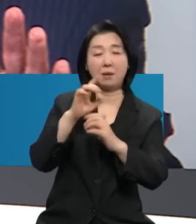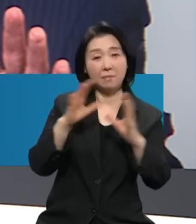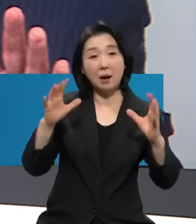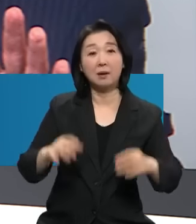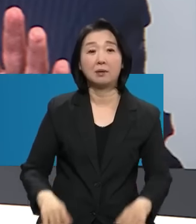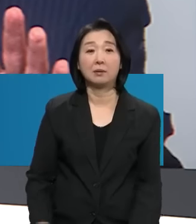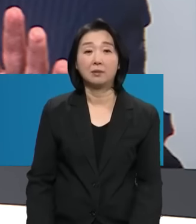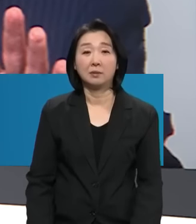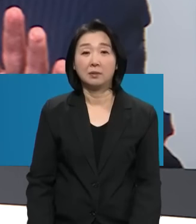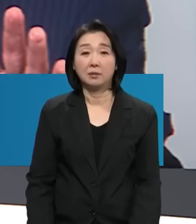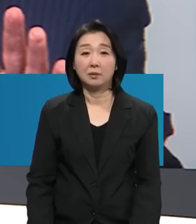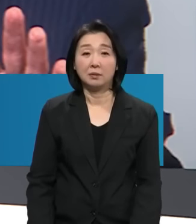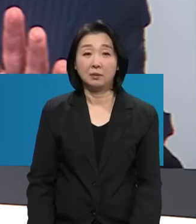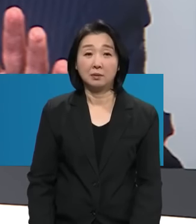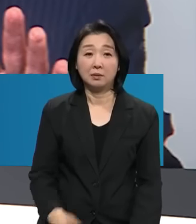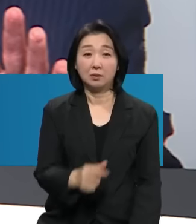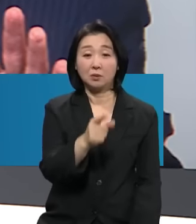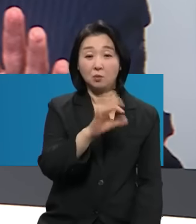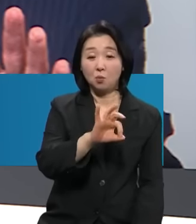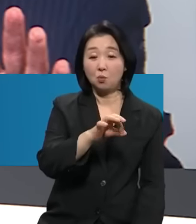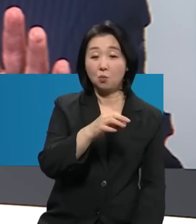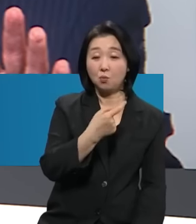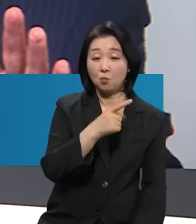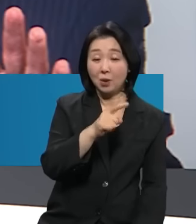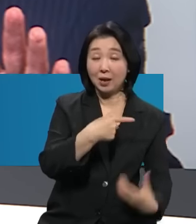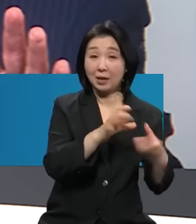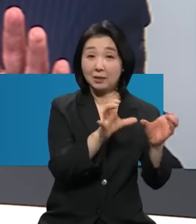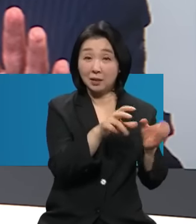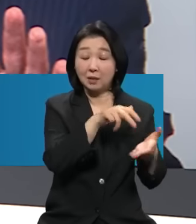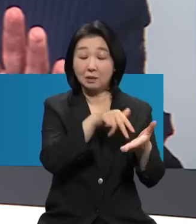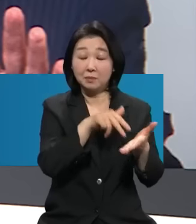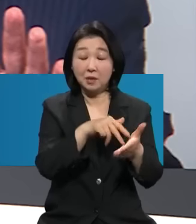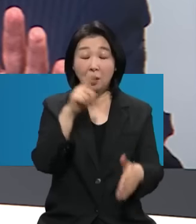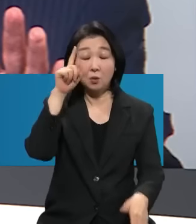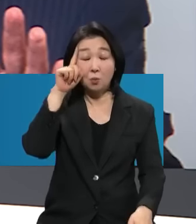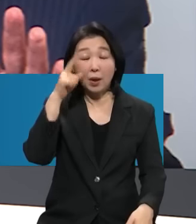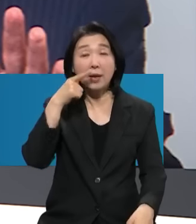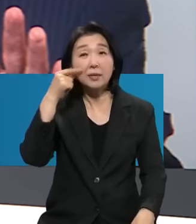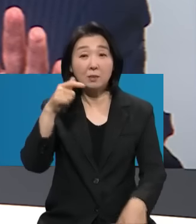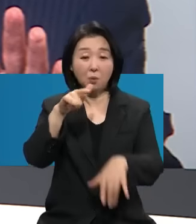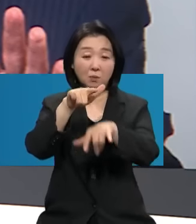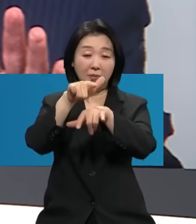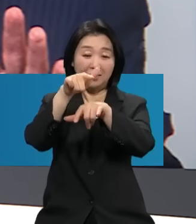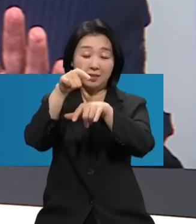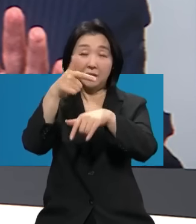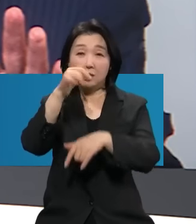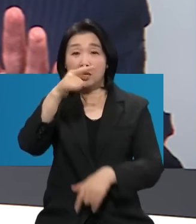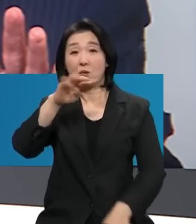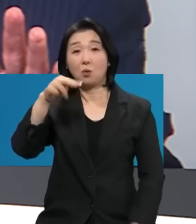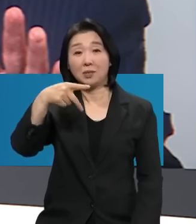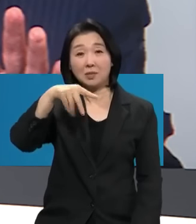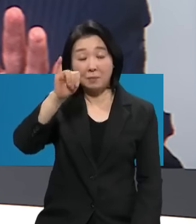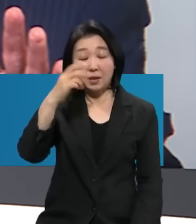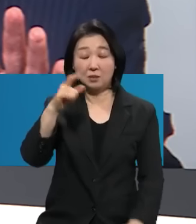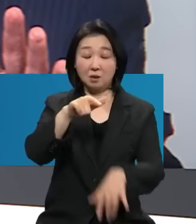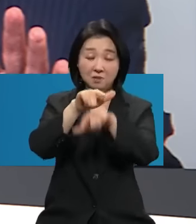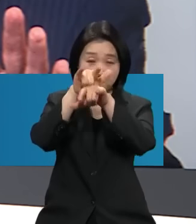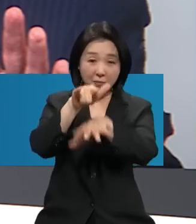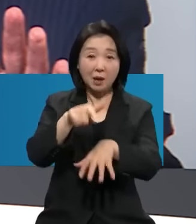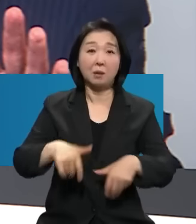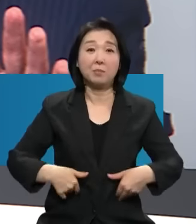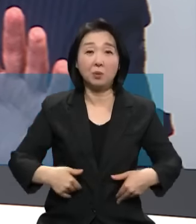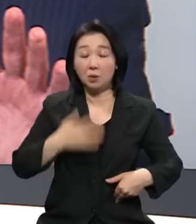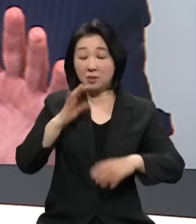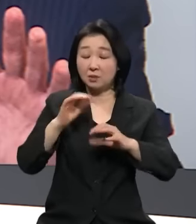공화당에 히로시마에서 그랬던 것처럼 필요하면 폭탄을 터뜨려야 한다면서 이스라엘의 상황을 너무 모르고 있다고